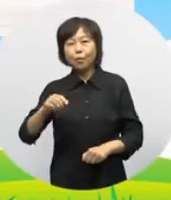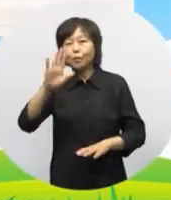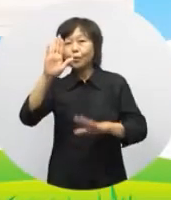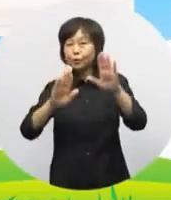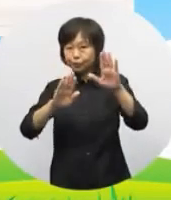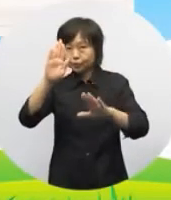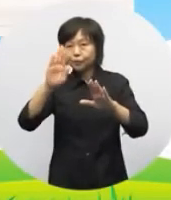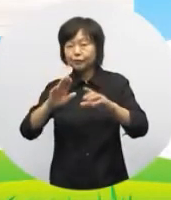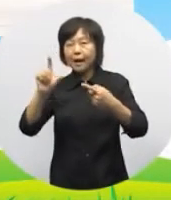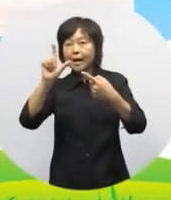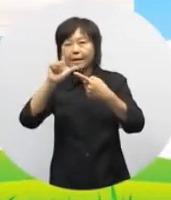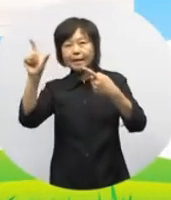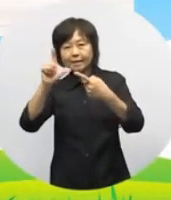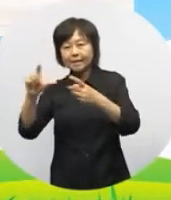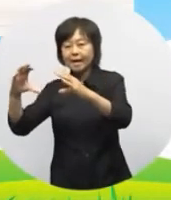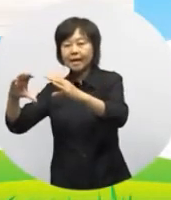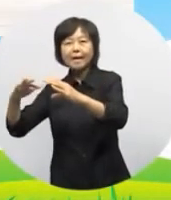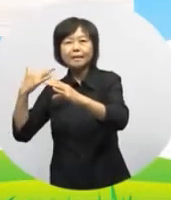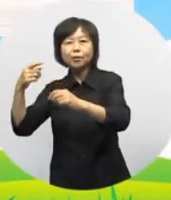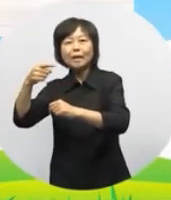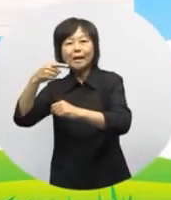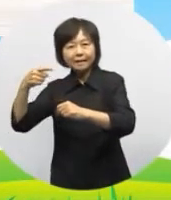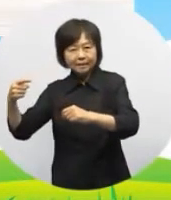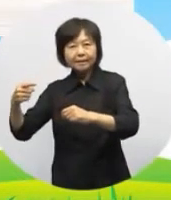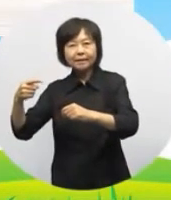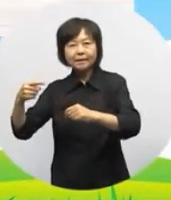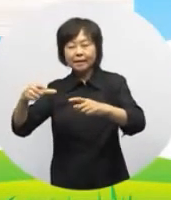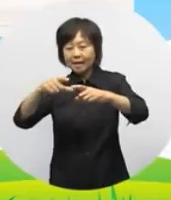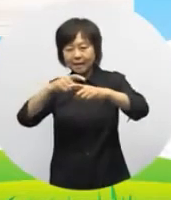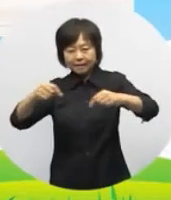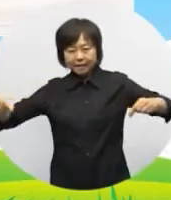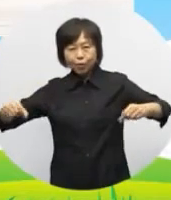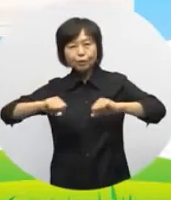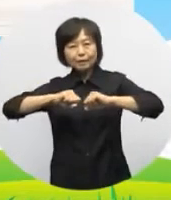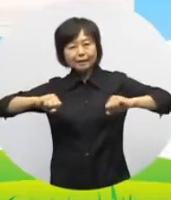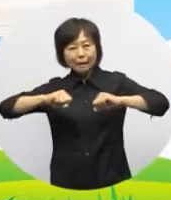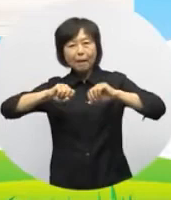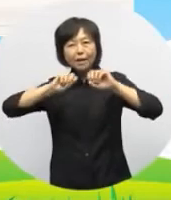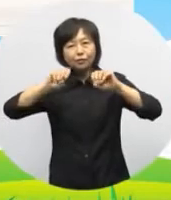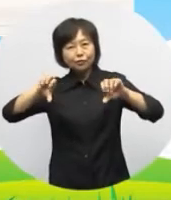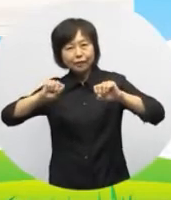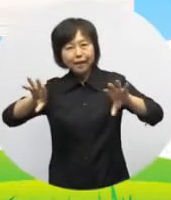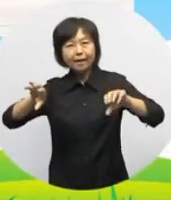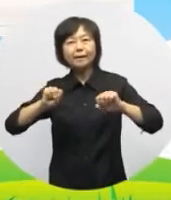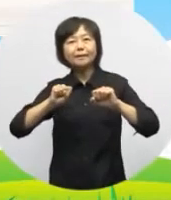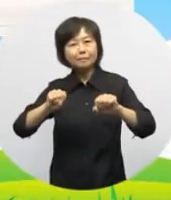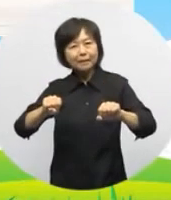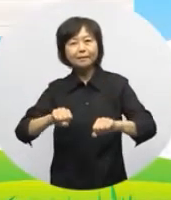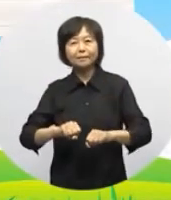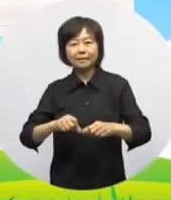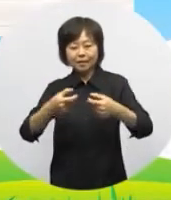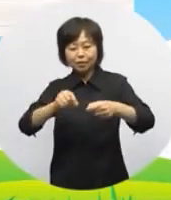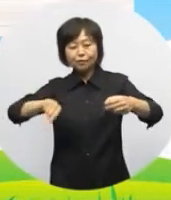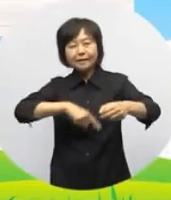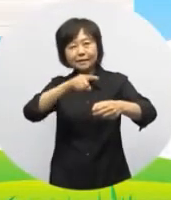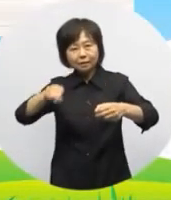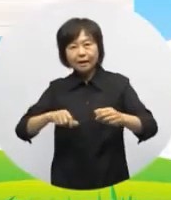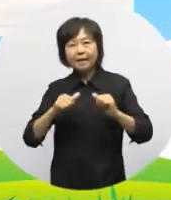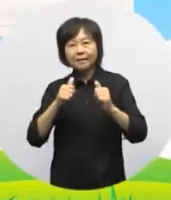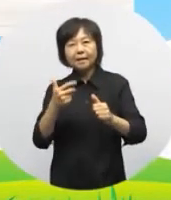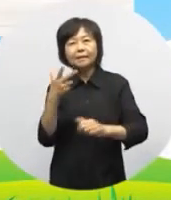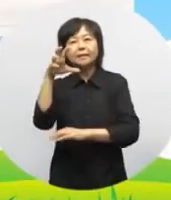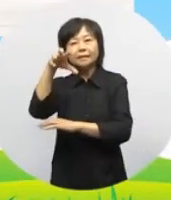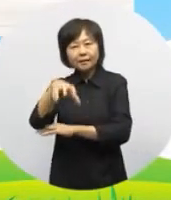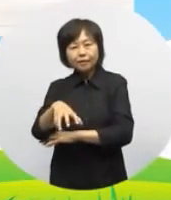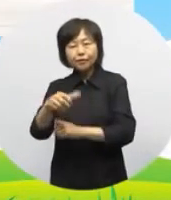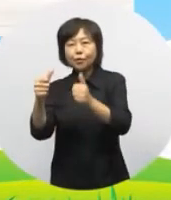子は NHK ラジオ第1で全国生中継されます。 詳しくは茅ヶ崎市